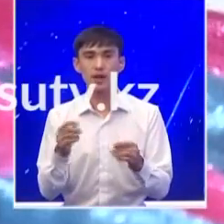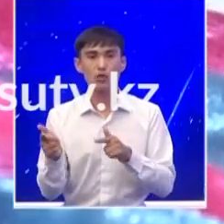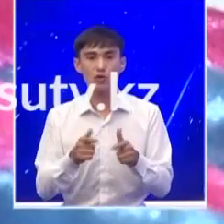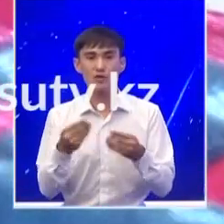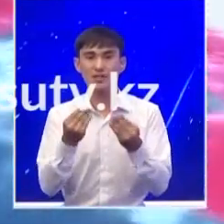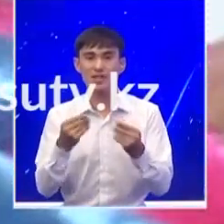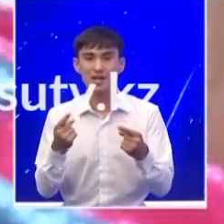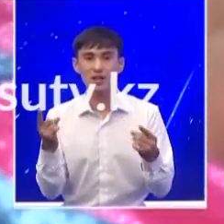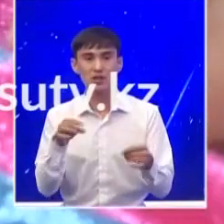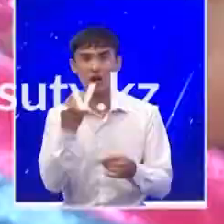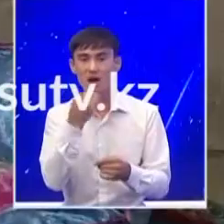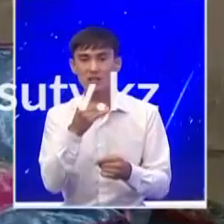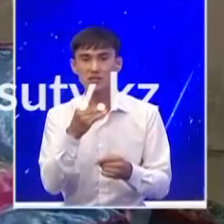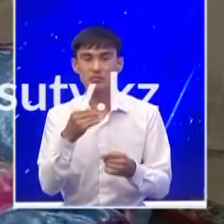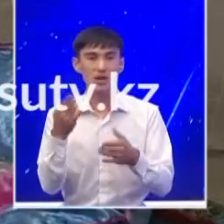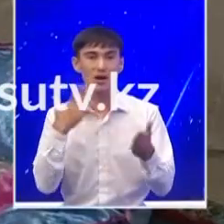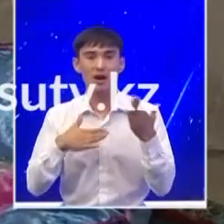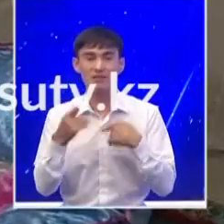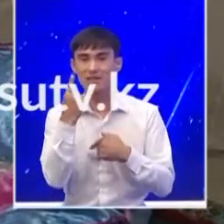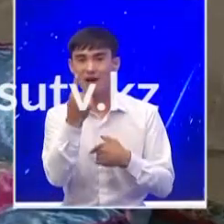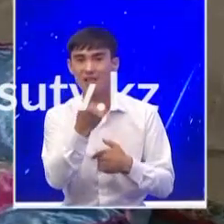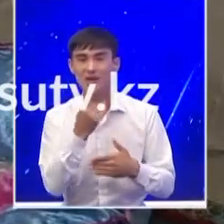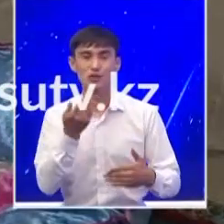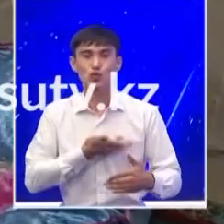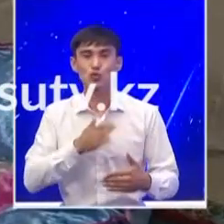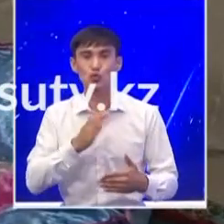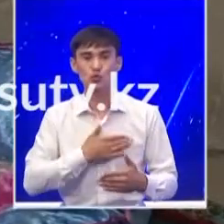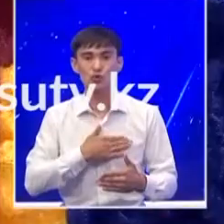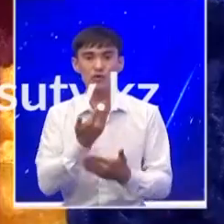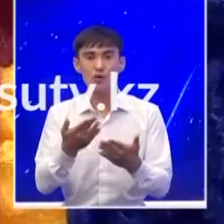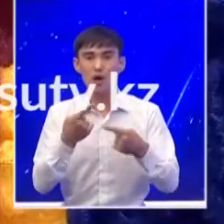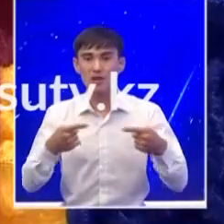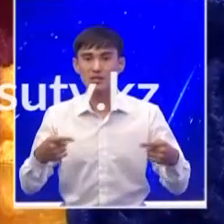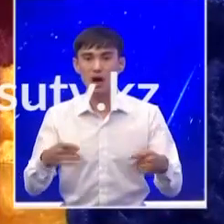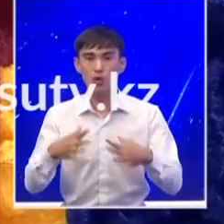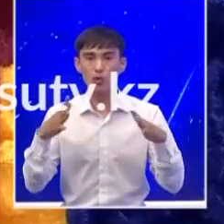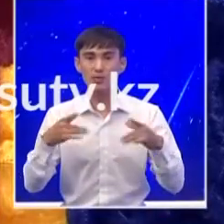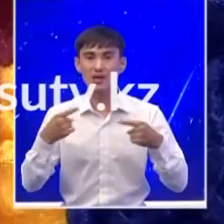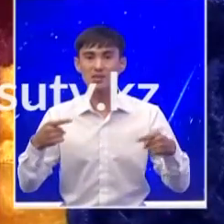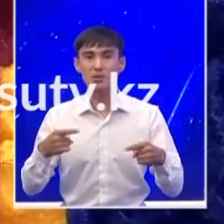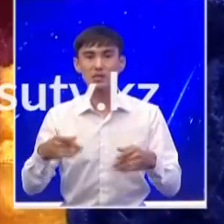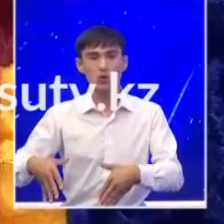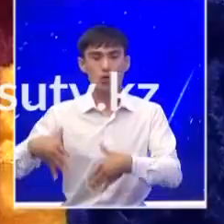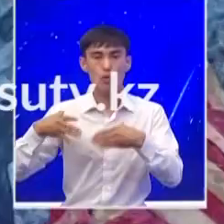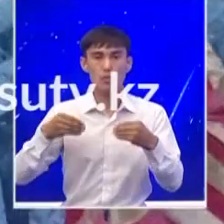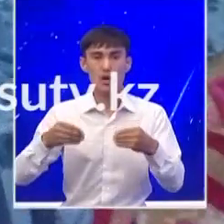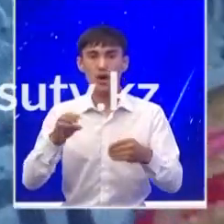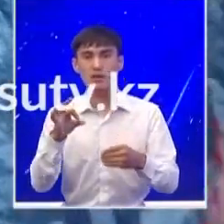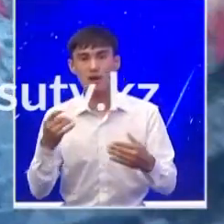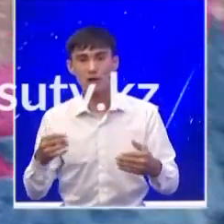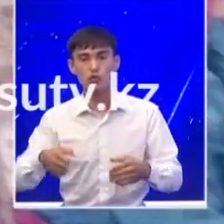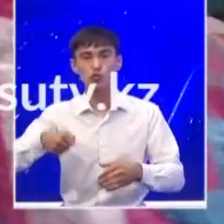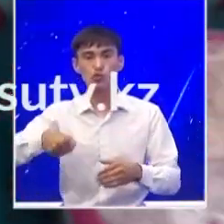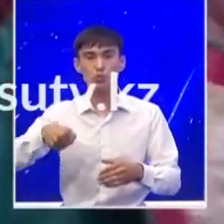должно не только быть качественным, но и радовать глаз и душу. В ее коллекции огромное количество разнообразных корпе, одеял,